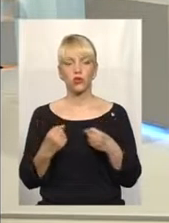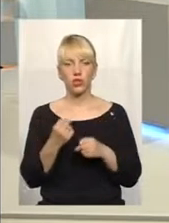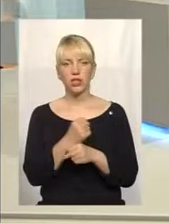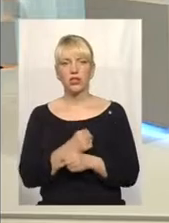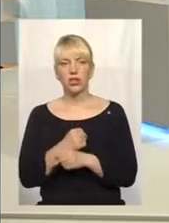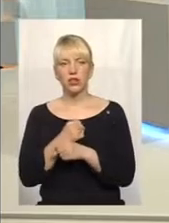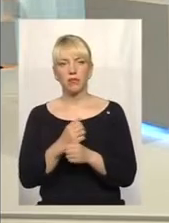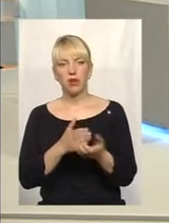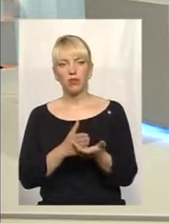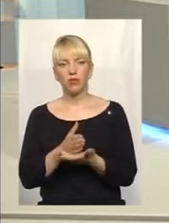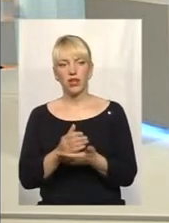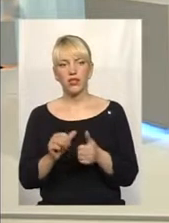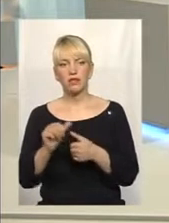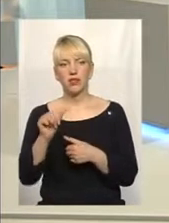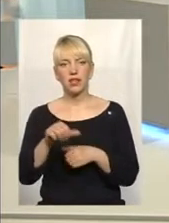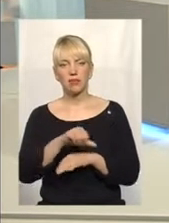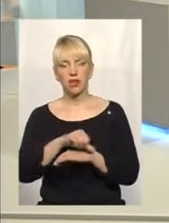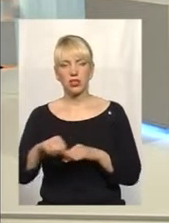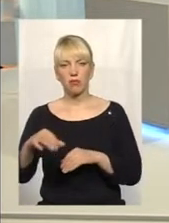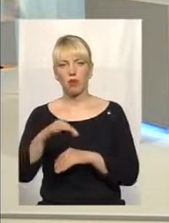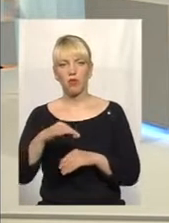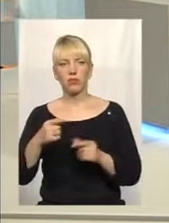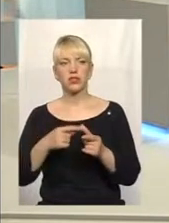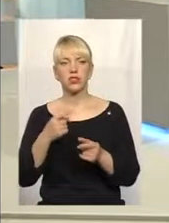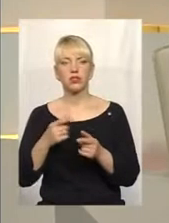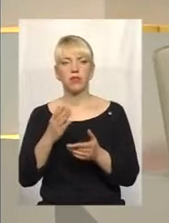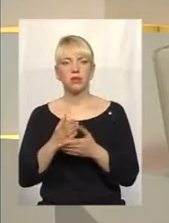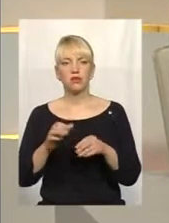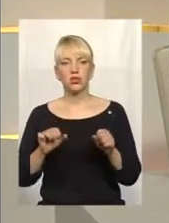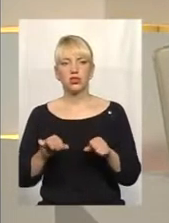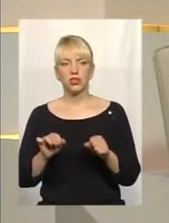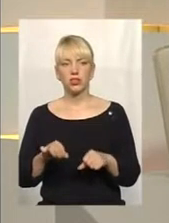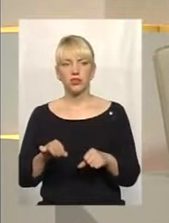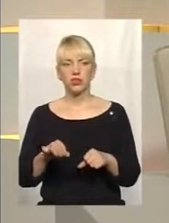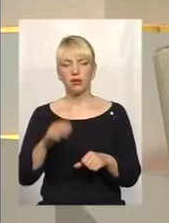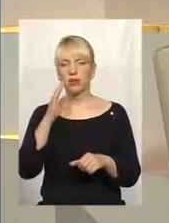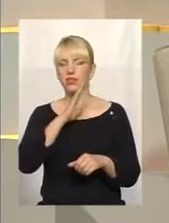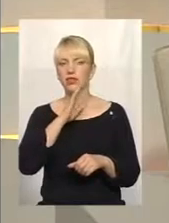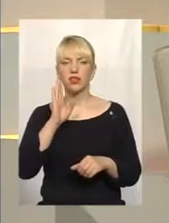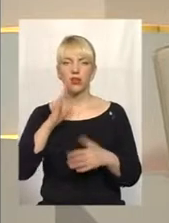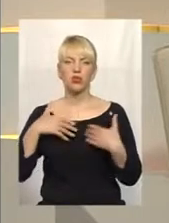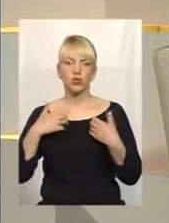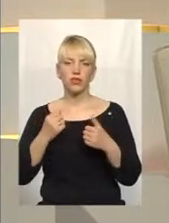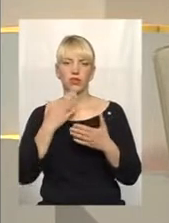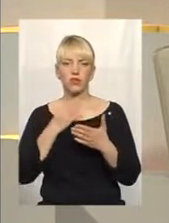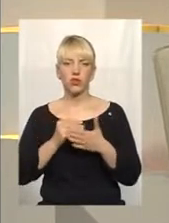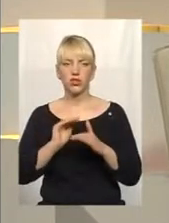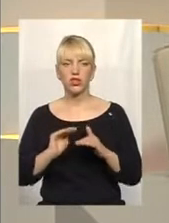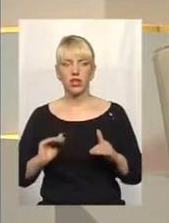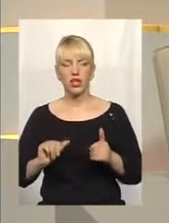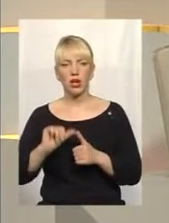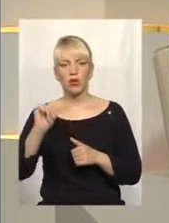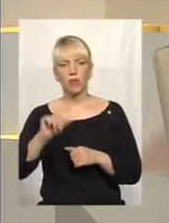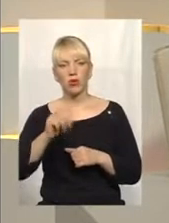санаторного спрямування за межами області, чи мають можливість батьки оздоровити своїх дітей